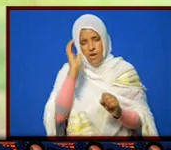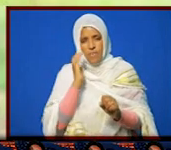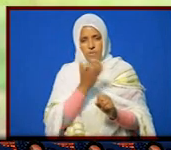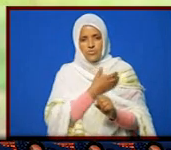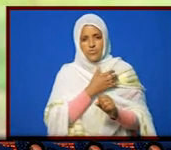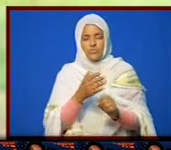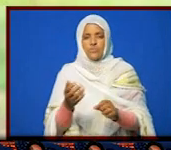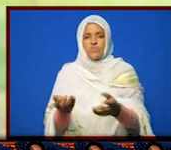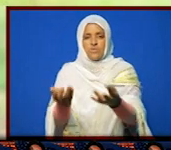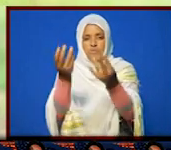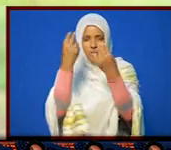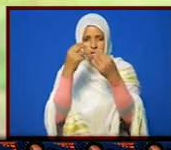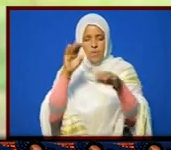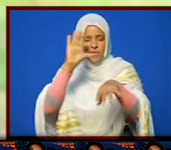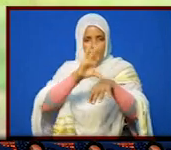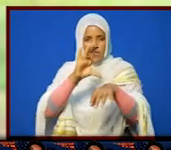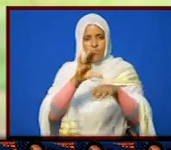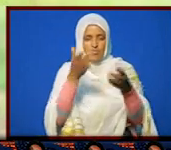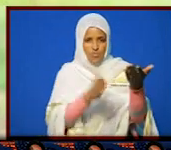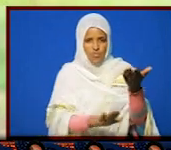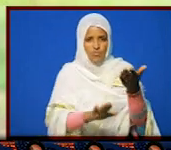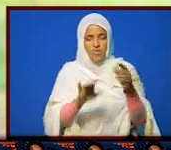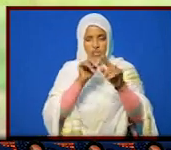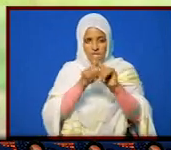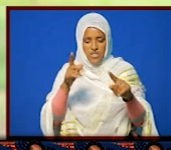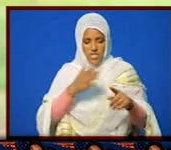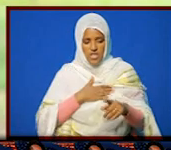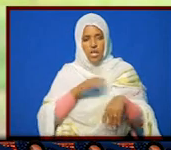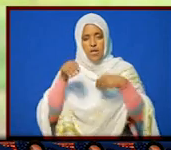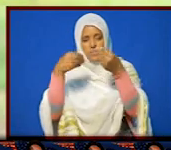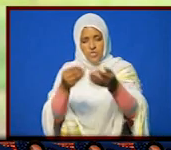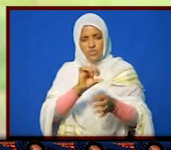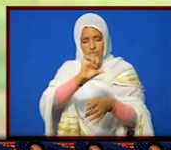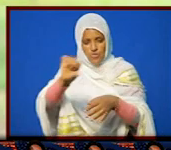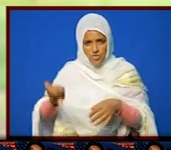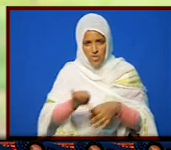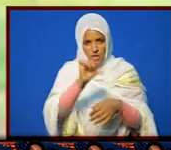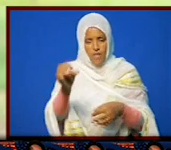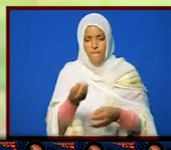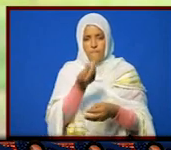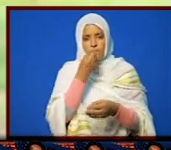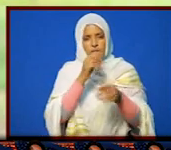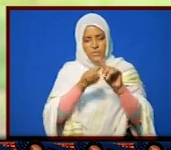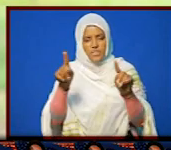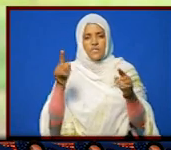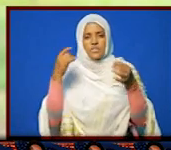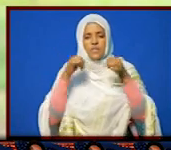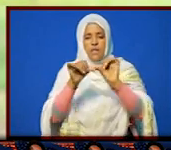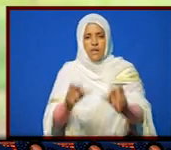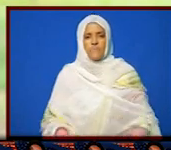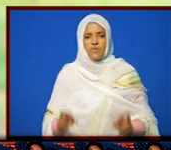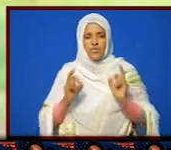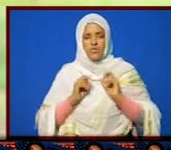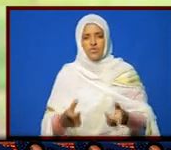አበዊክሙ እሰ መና በሉ በገዳም ወሞቱ፣ ነገር ግን እኔ ከምሰጠው እንጀራ የሚመገብ ግን ለዘላለም